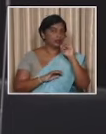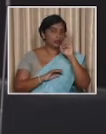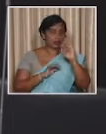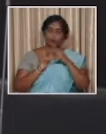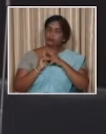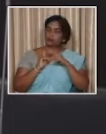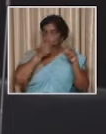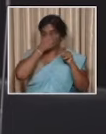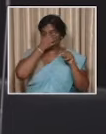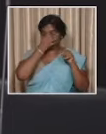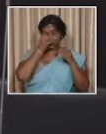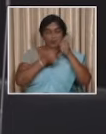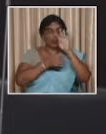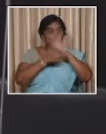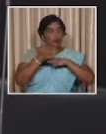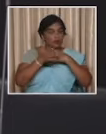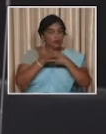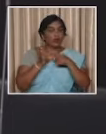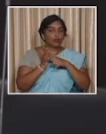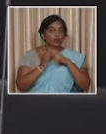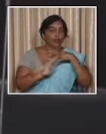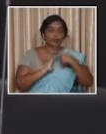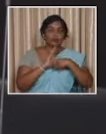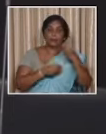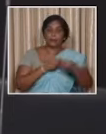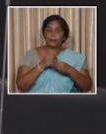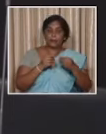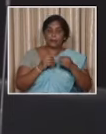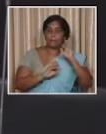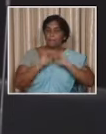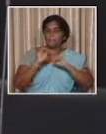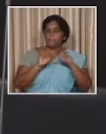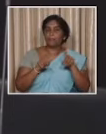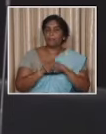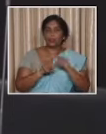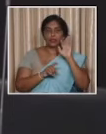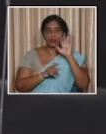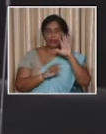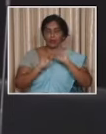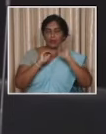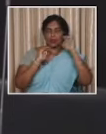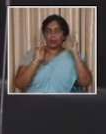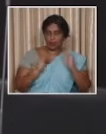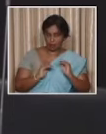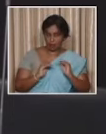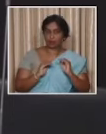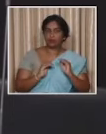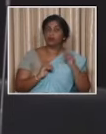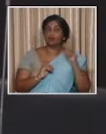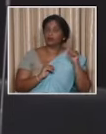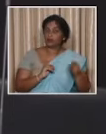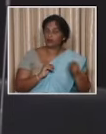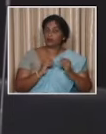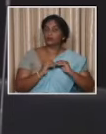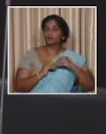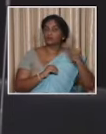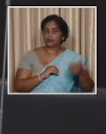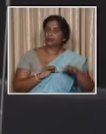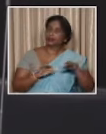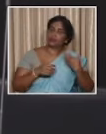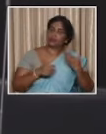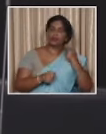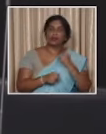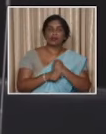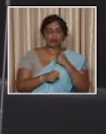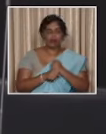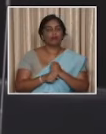සිට අයවැය පරතරය දළදේශීය නිෂ්පාදනයේ ප්‍රතිශතයක් ලෙස 100%ට අඩු කළ යුතු අතර එතනින් පසු වෙන කවර රජයක්